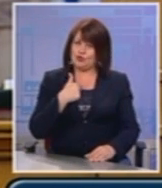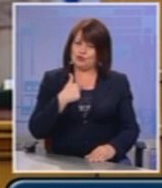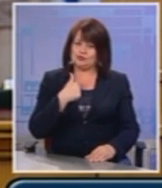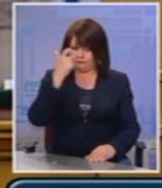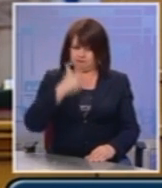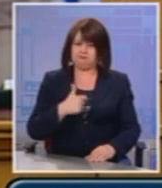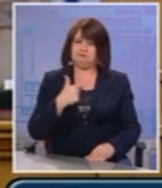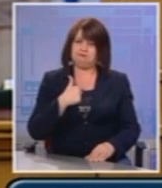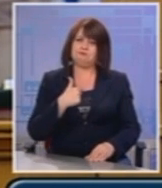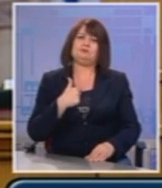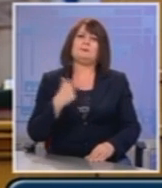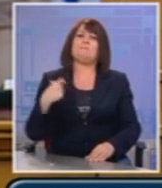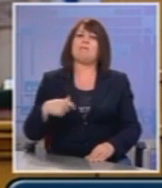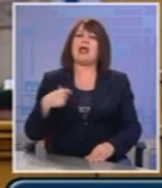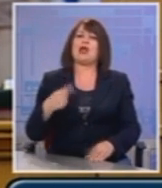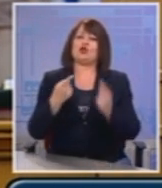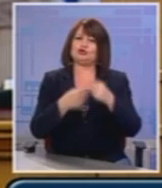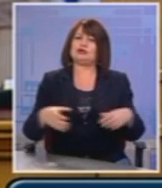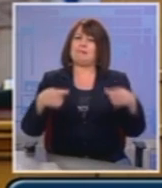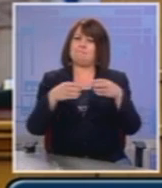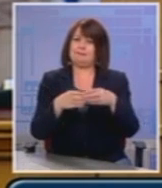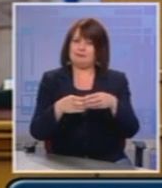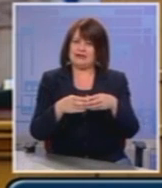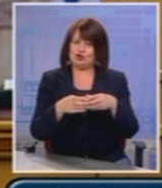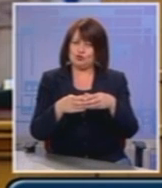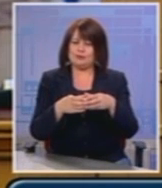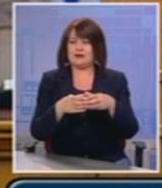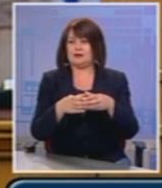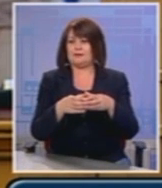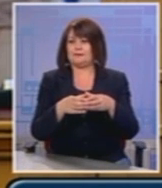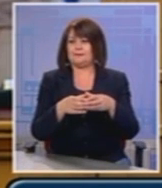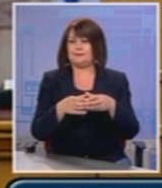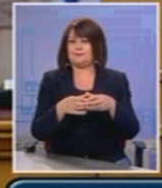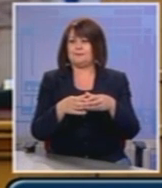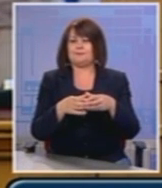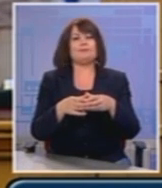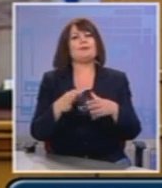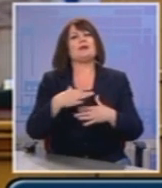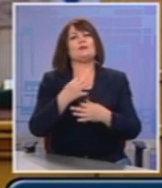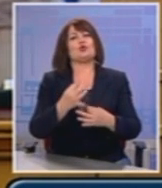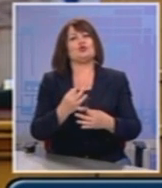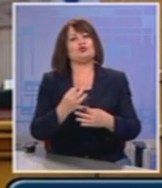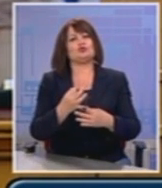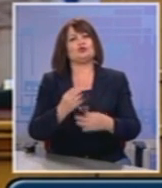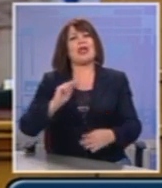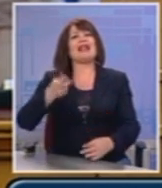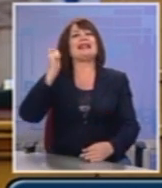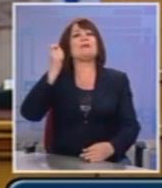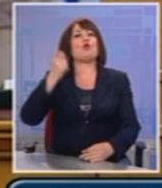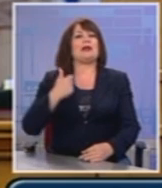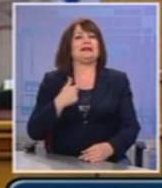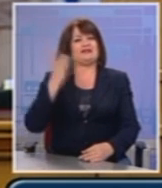εγώ είμαι μέλλος της επιτροπής ως της αντιπολίτευσης